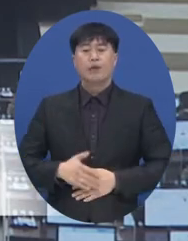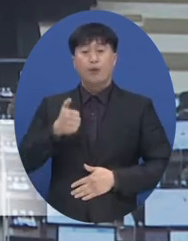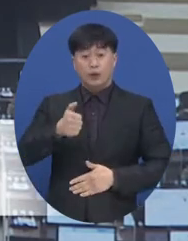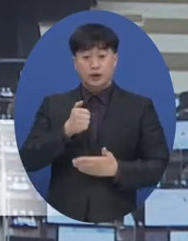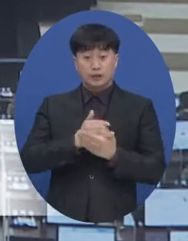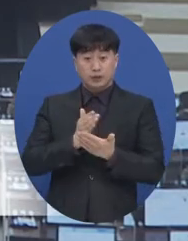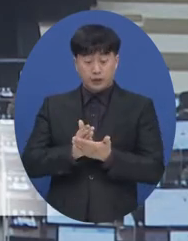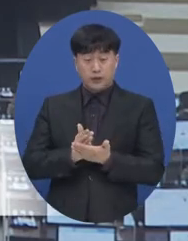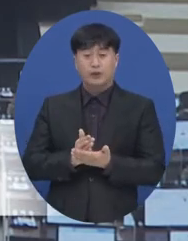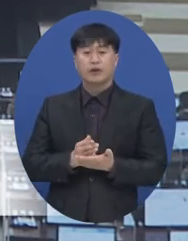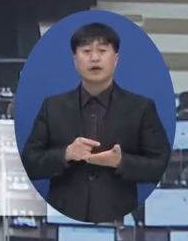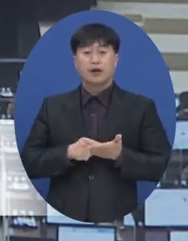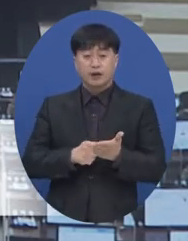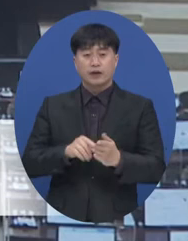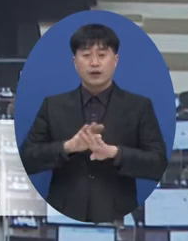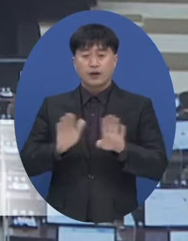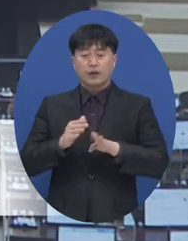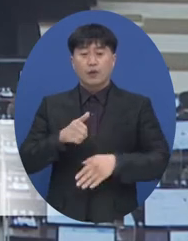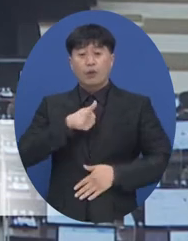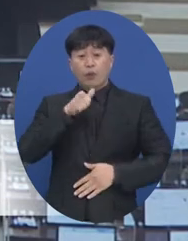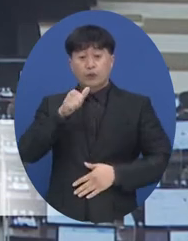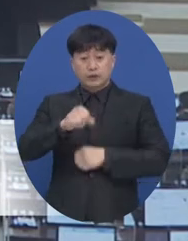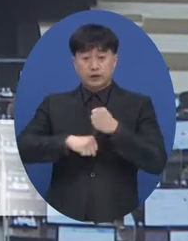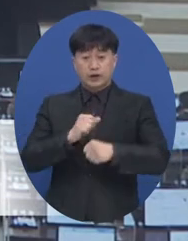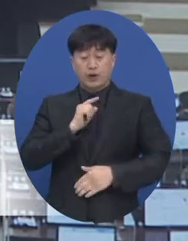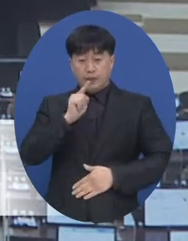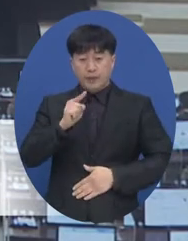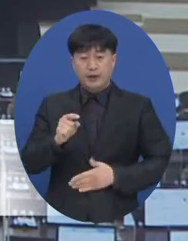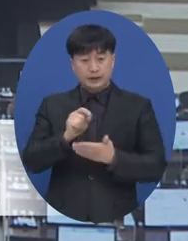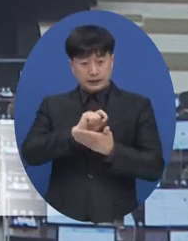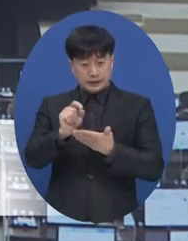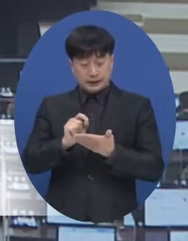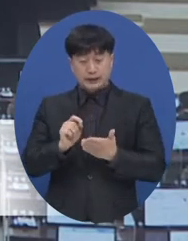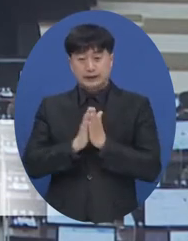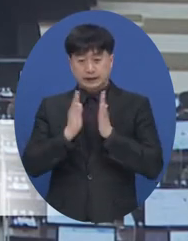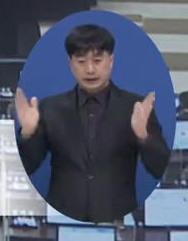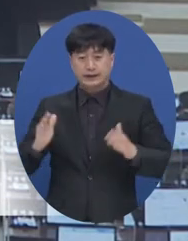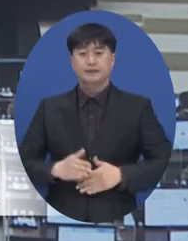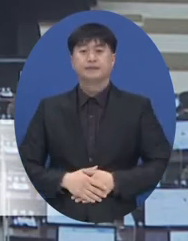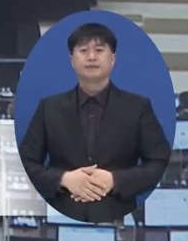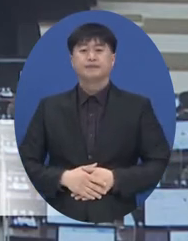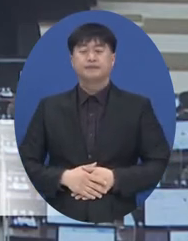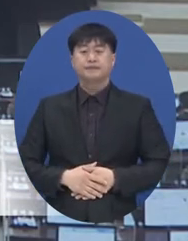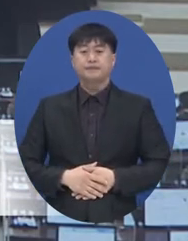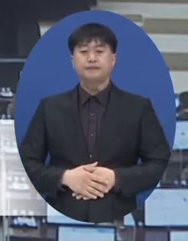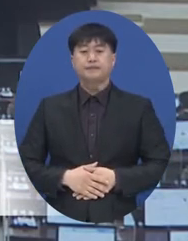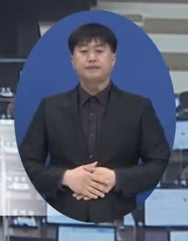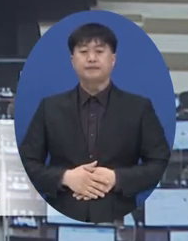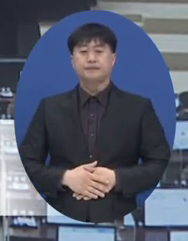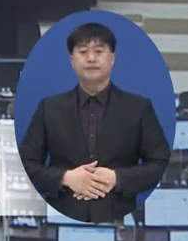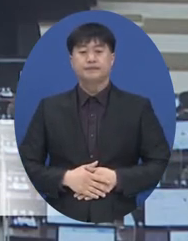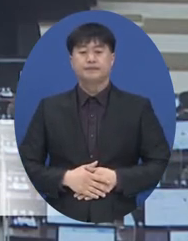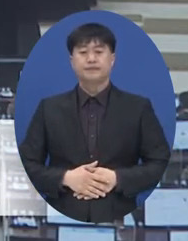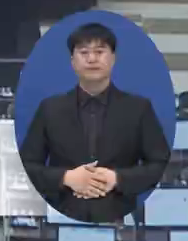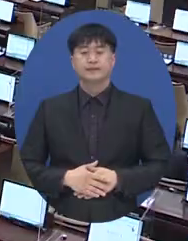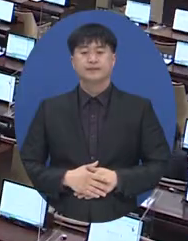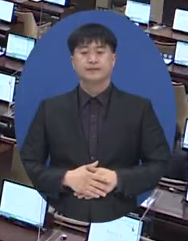50여개 안건을 처리했고 5분자유발언 은 서면으로 진행됐습니다 9 0 3 기자가 취재했습니다